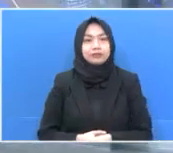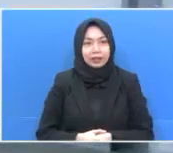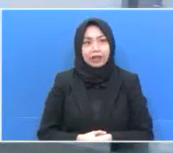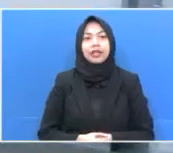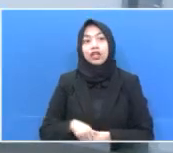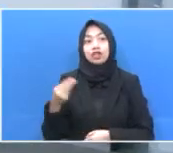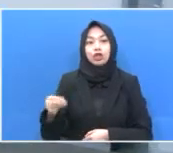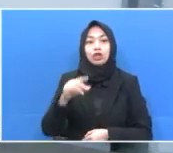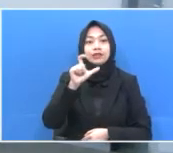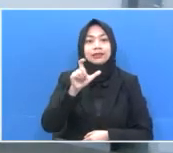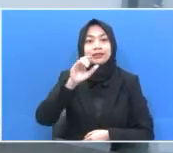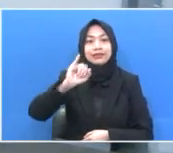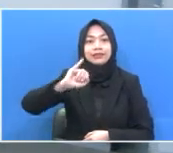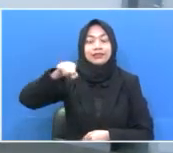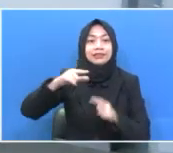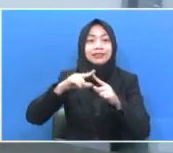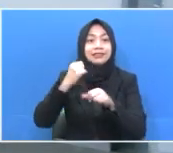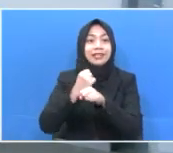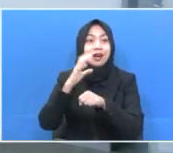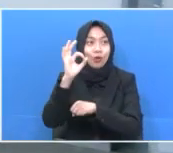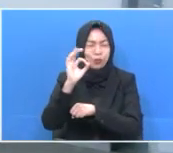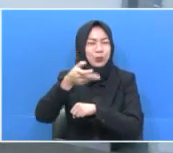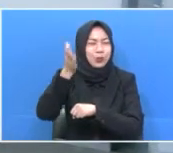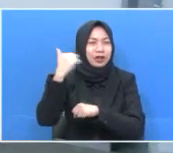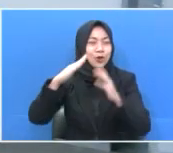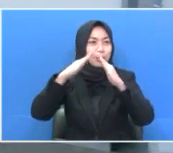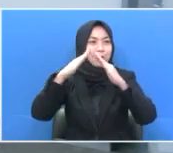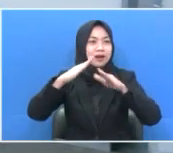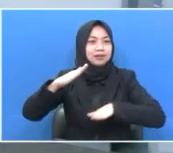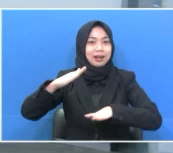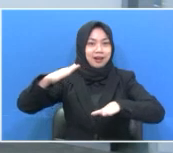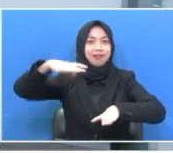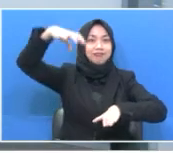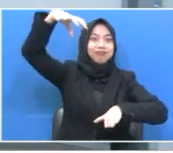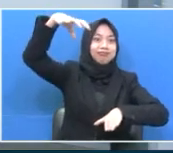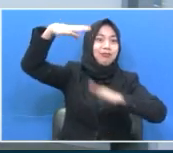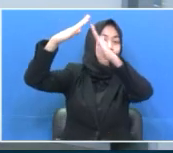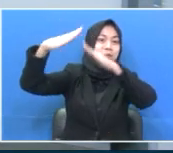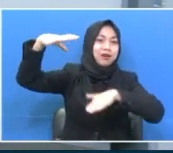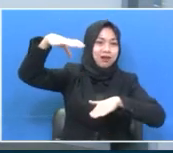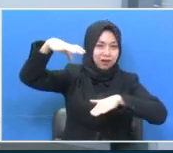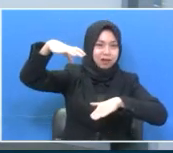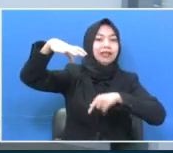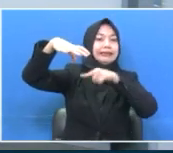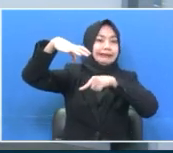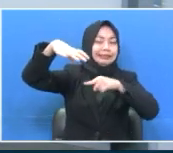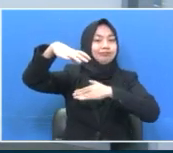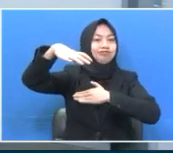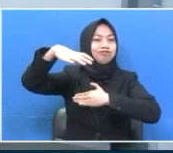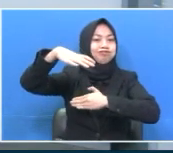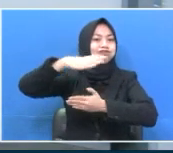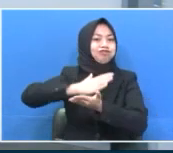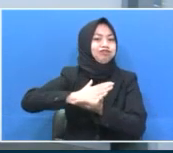saudara pihak tol cijago membongkar satu bangunan rumah yang berdiri di tengah pembangunan proyek Tol cijago